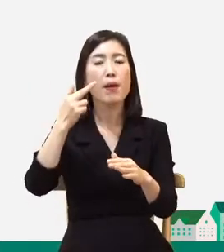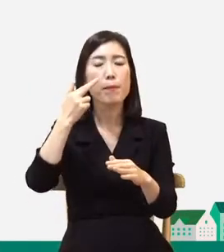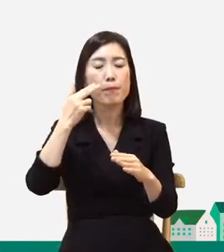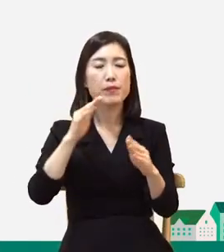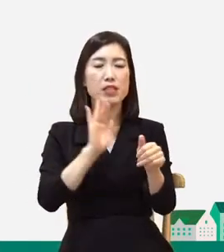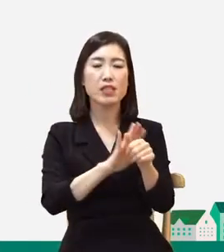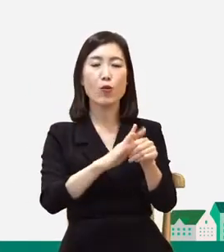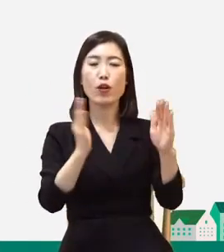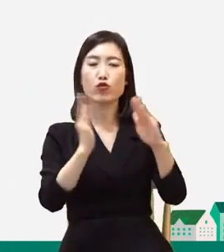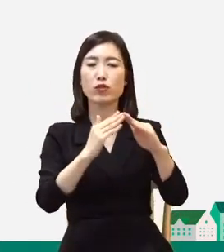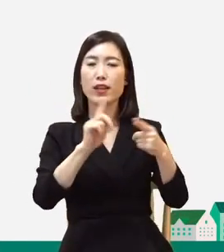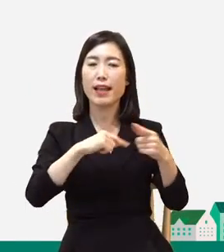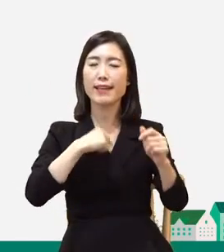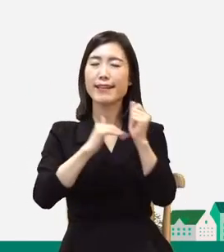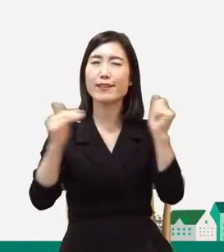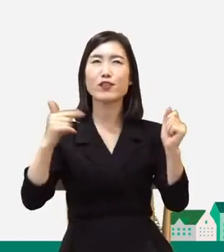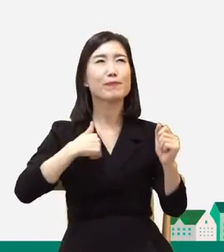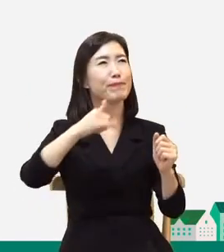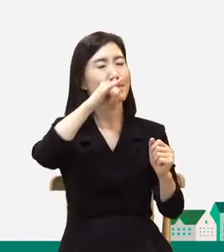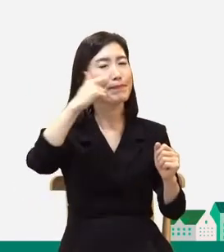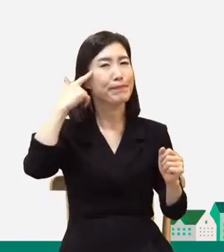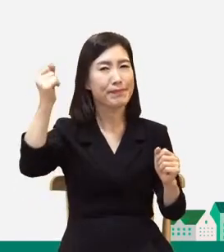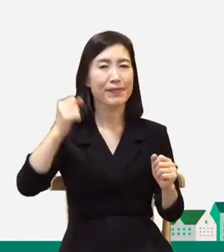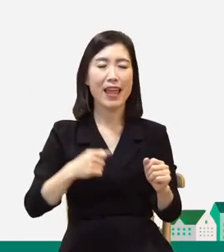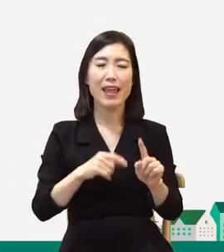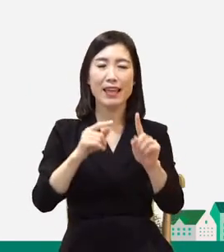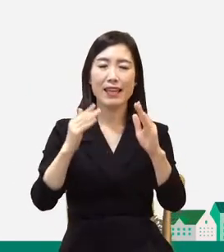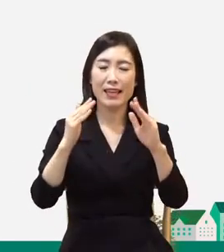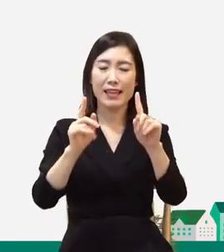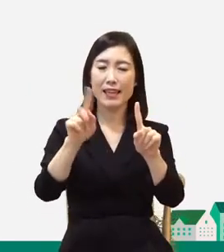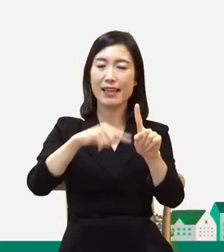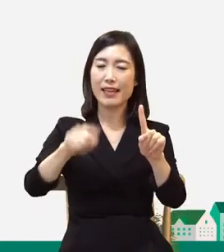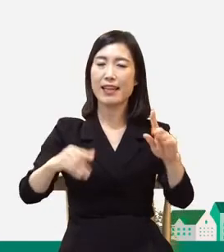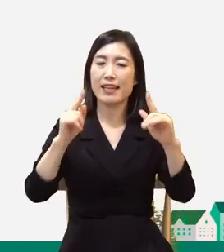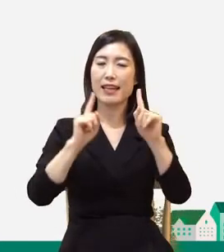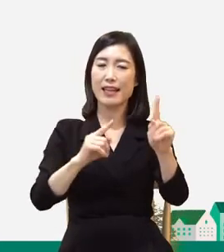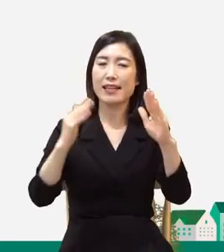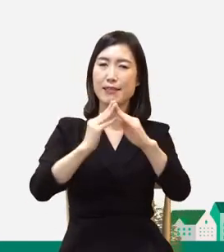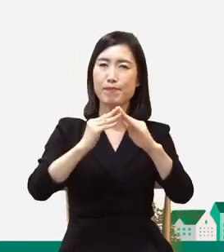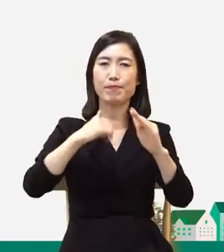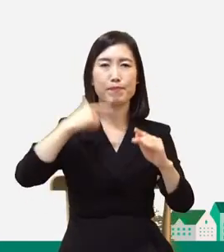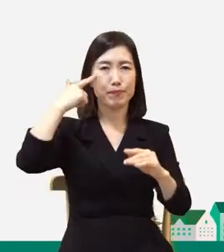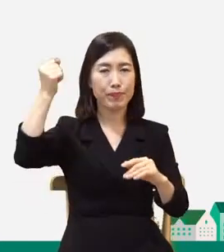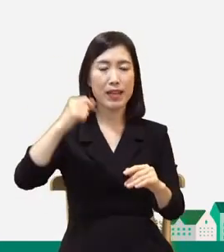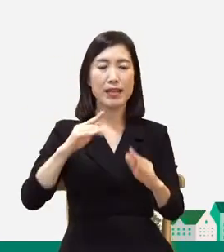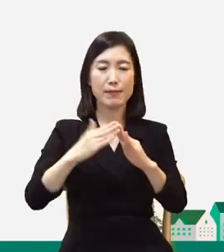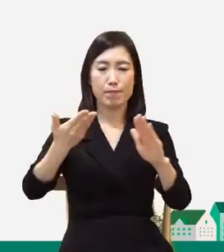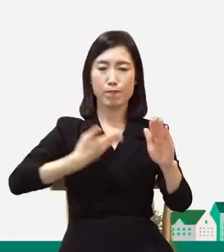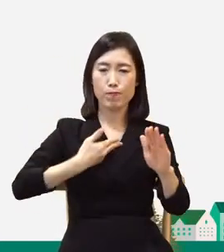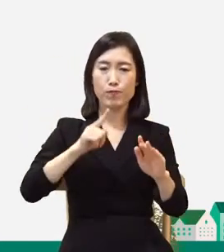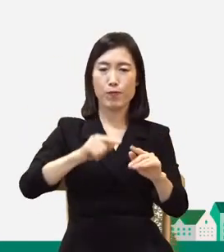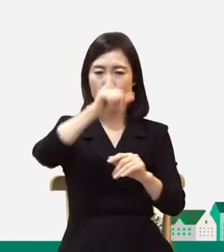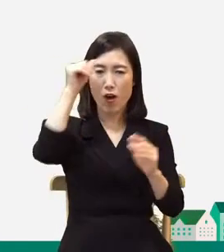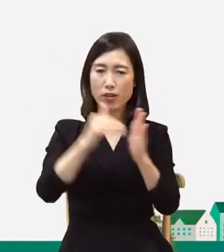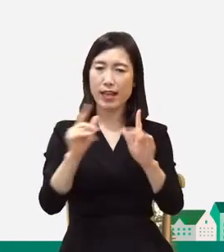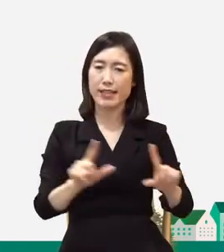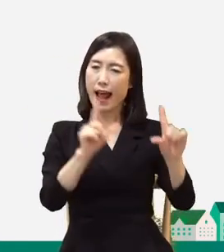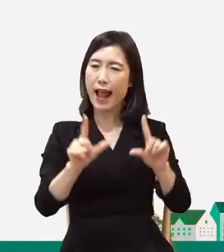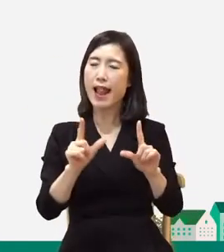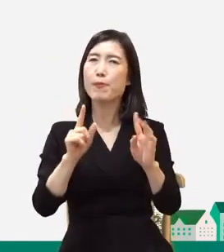있었습니다. 1인은 꼭 한 집에서 살아야 되고, 그 집은 영구적이어야 하고, 뭐 이런 몇